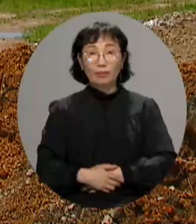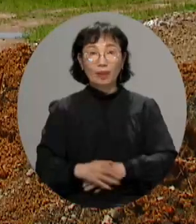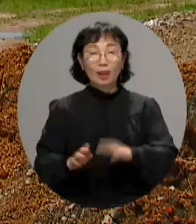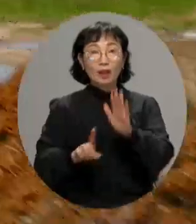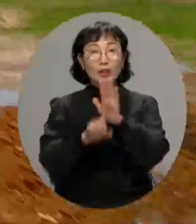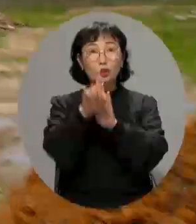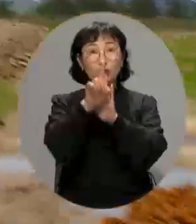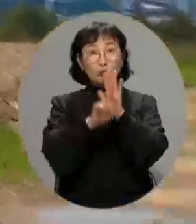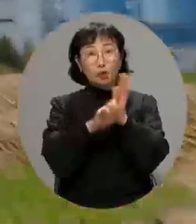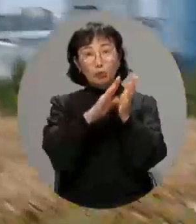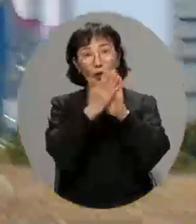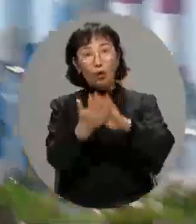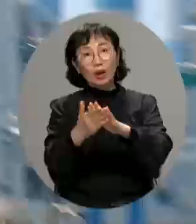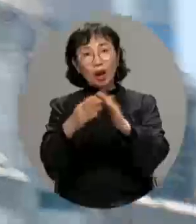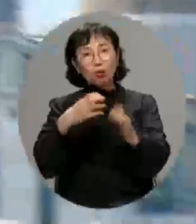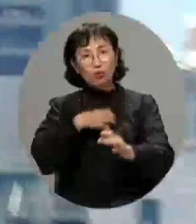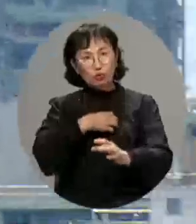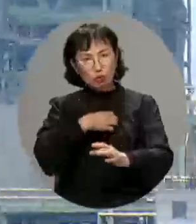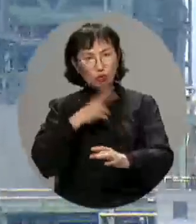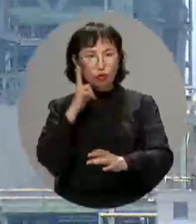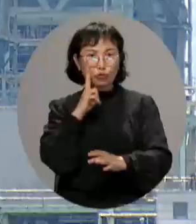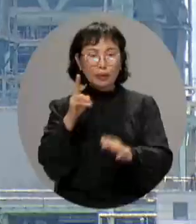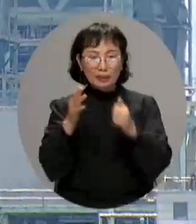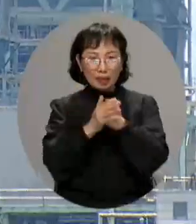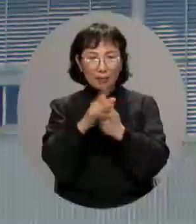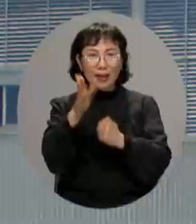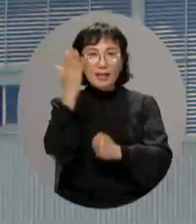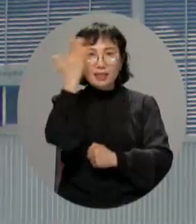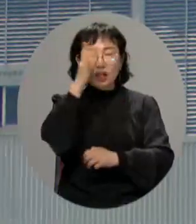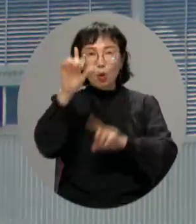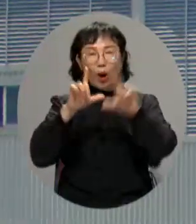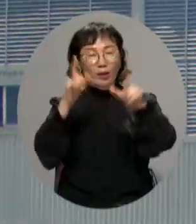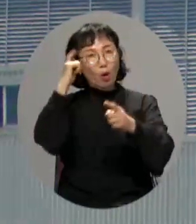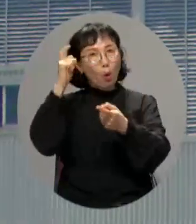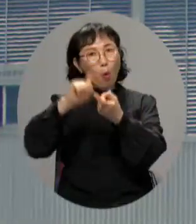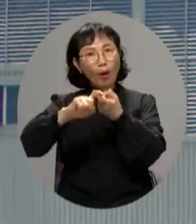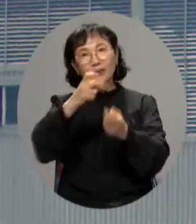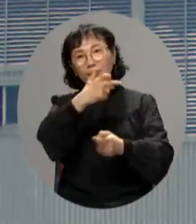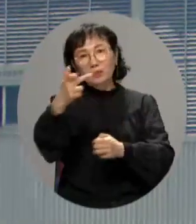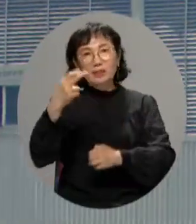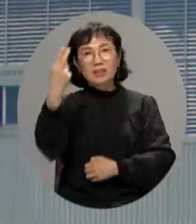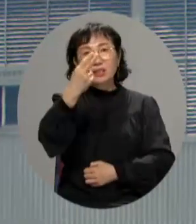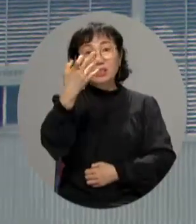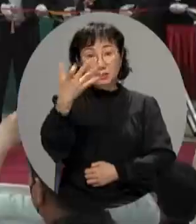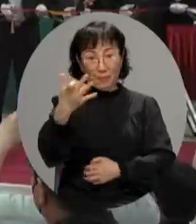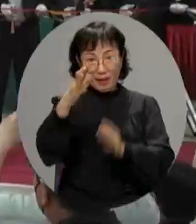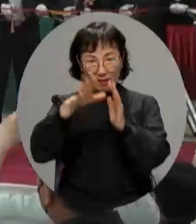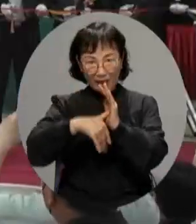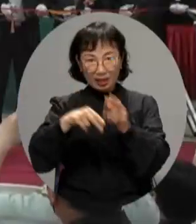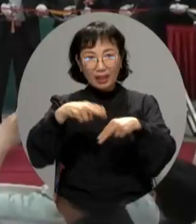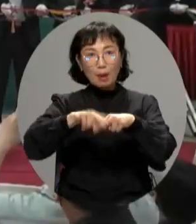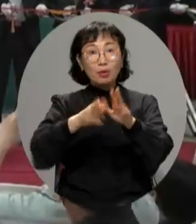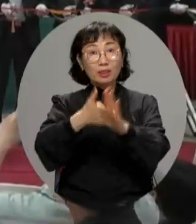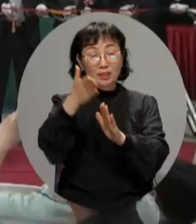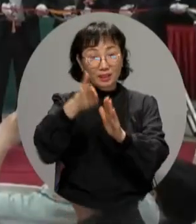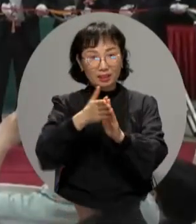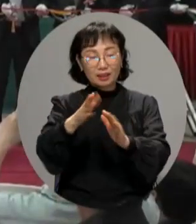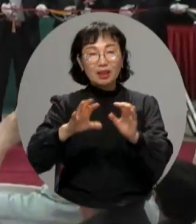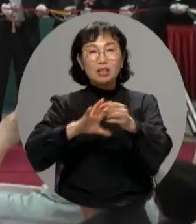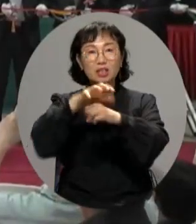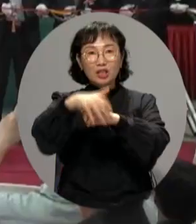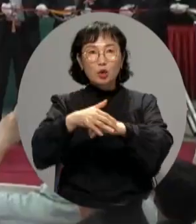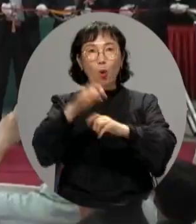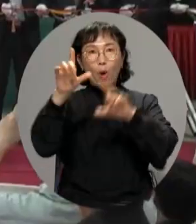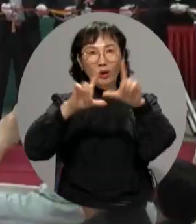기후변화에 대한 위기가 고조되면서 친환경 에너지 관심이 커지던 2018년. 남원시는 지구 환경을